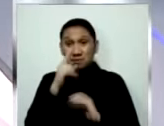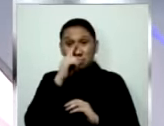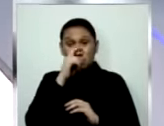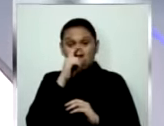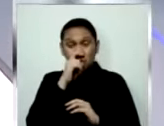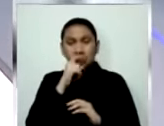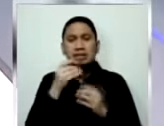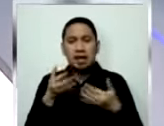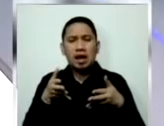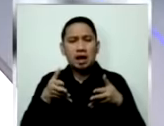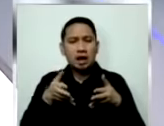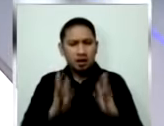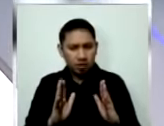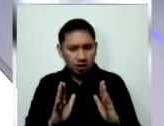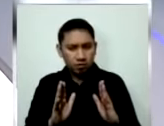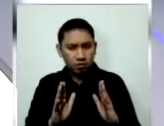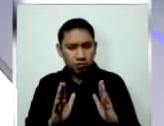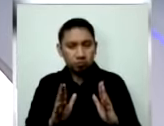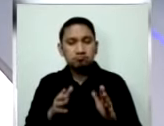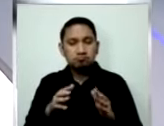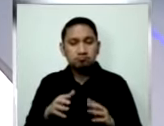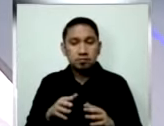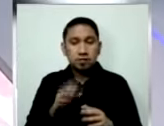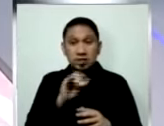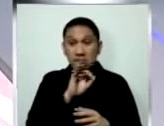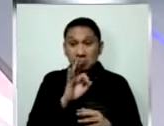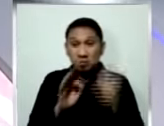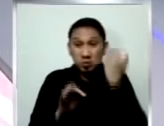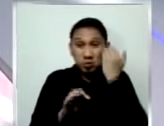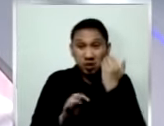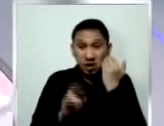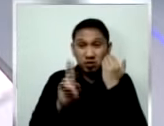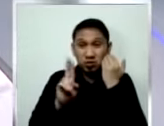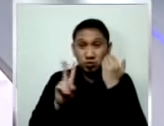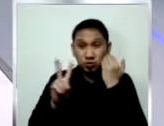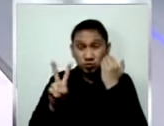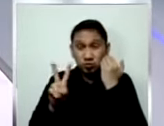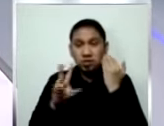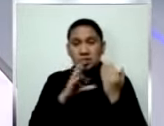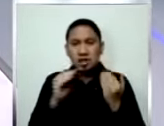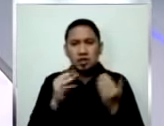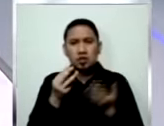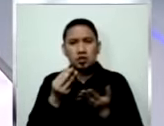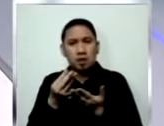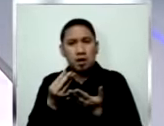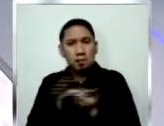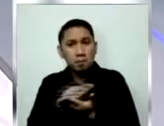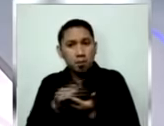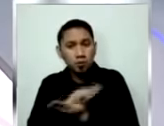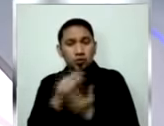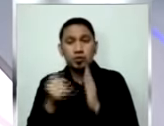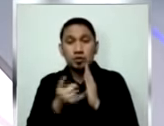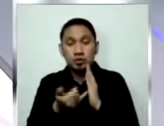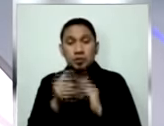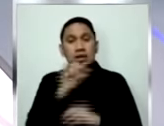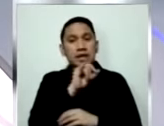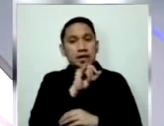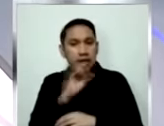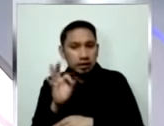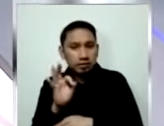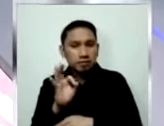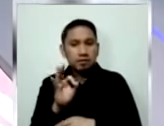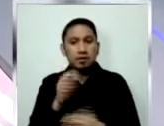pumasada kung kulang pa rin ang mga UV Express, pati na po yung mga modern jeep, ika nga. At kung nasa maayos na